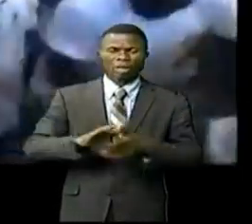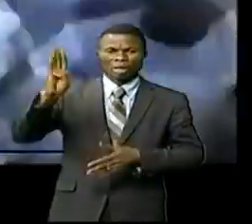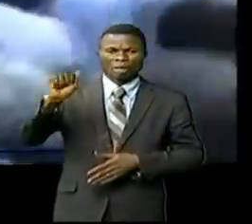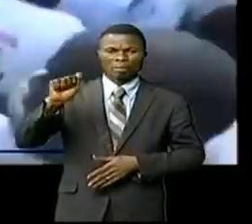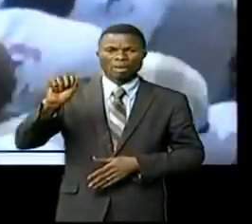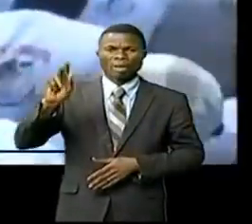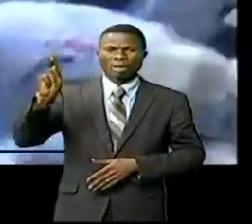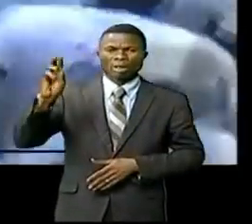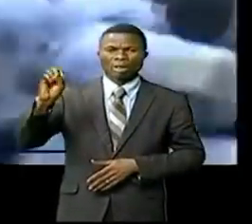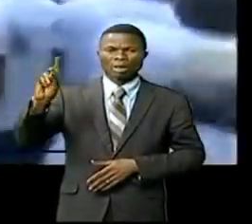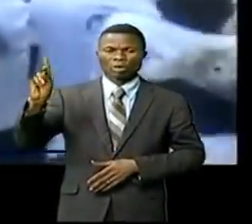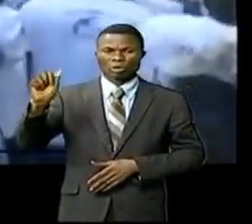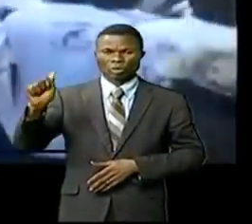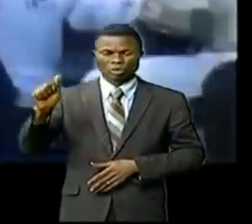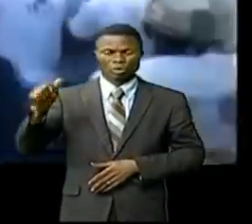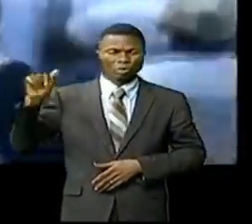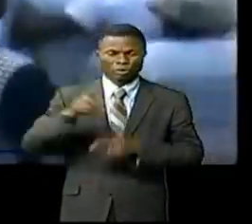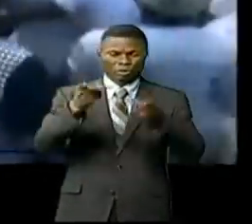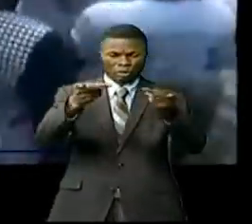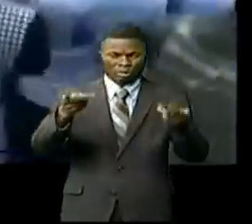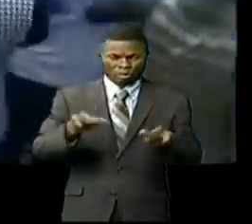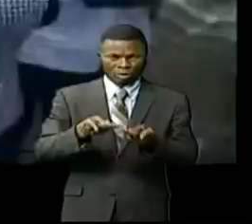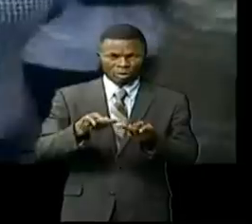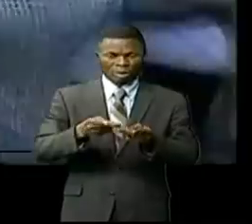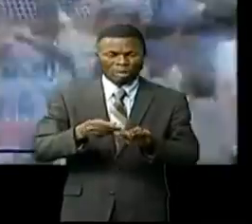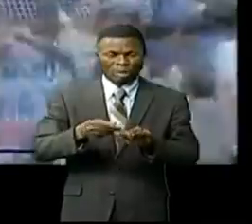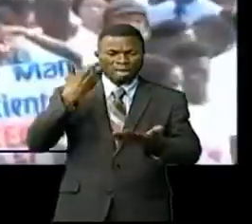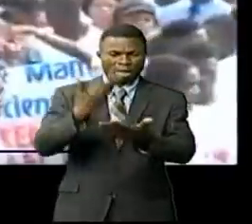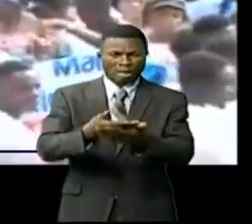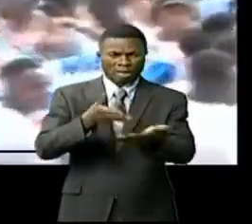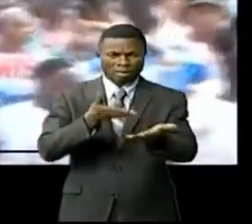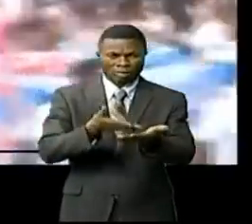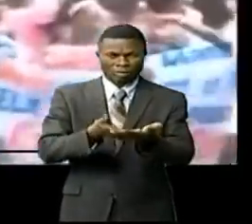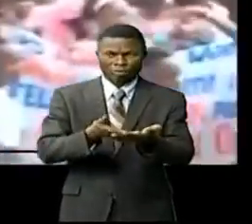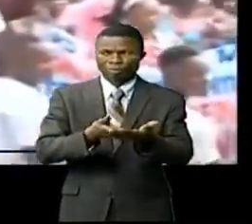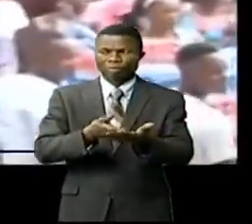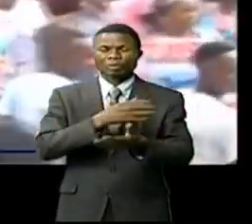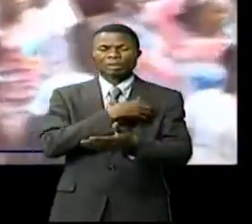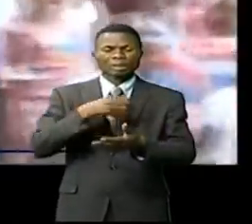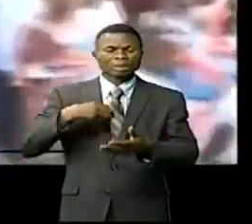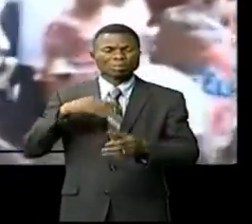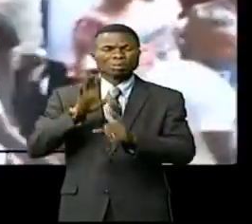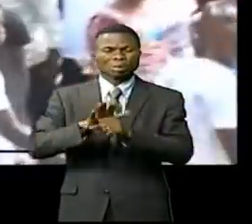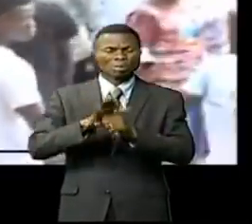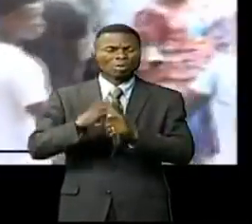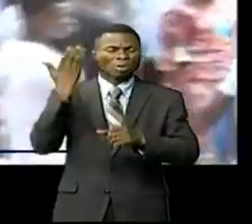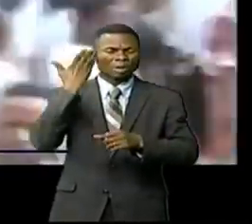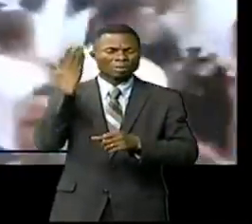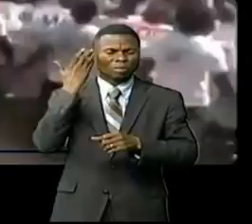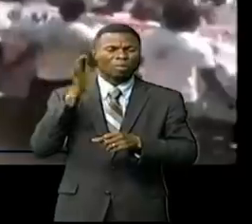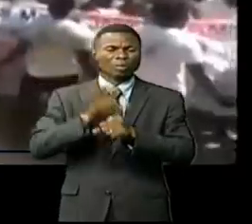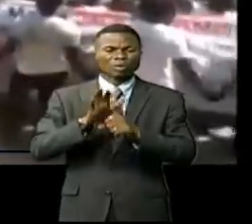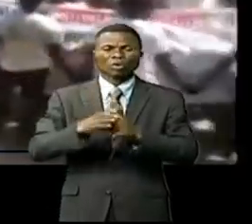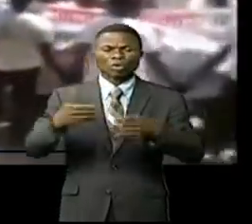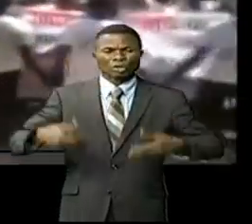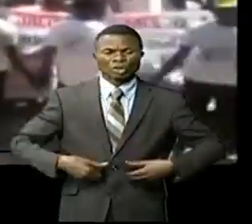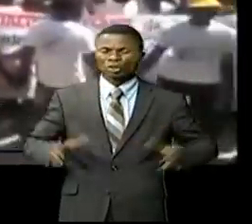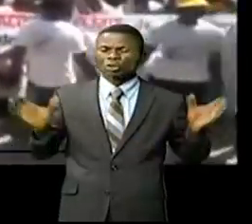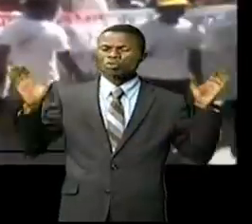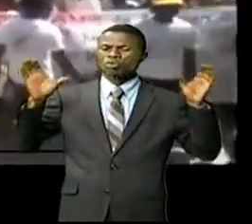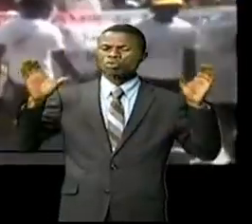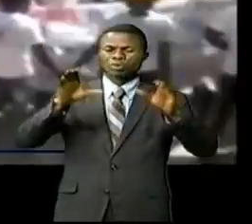partout en route jusqu'à la grande poste qui constitue le point de chute. Ibrahim Abdelmen qui accepte d'accompagner le président de la